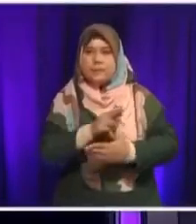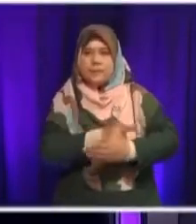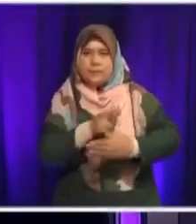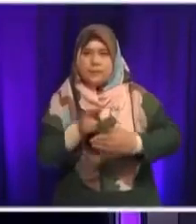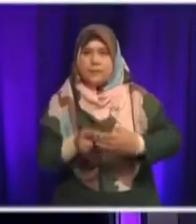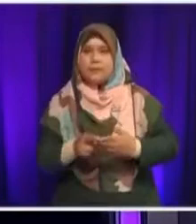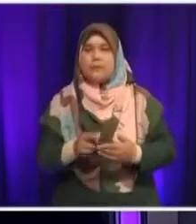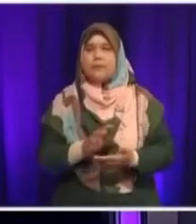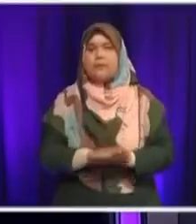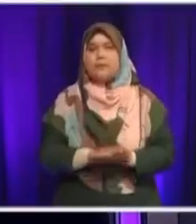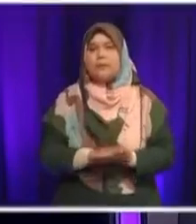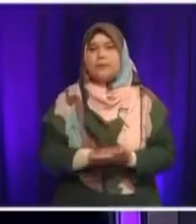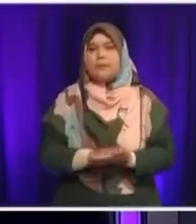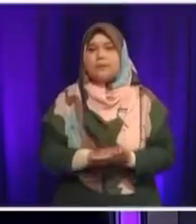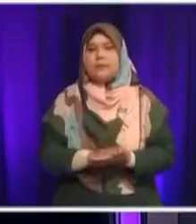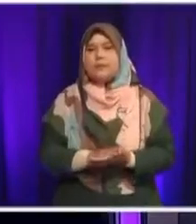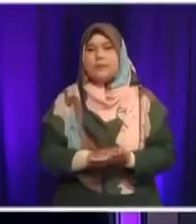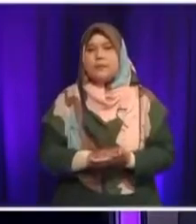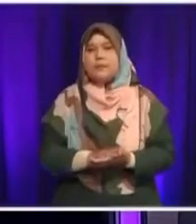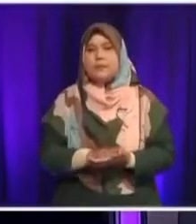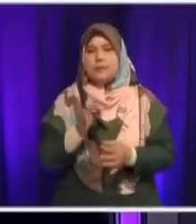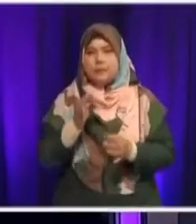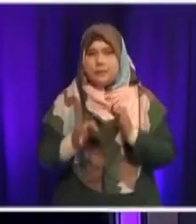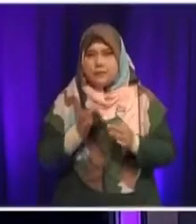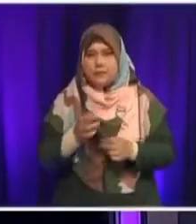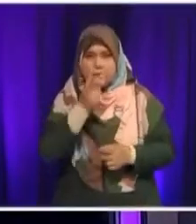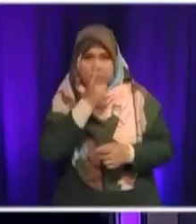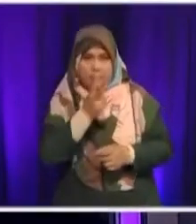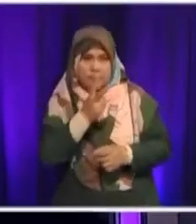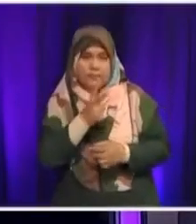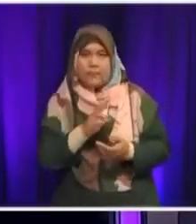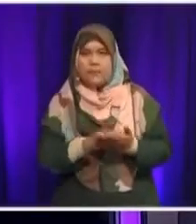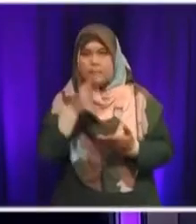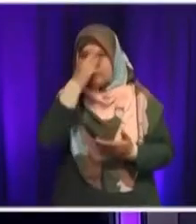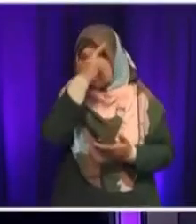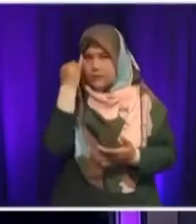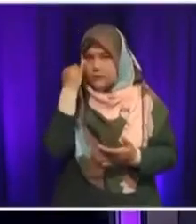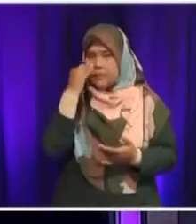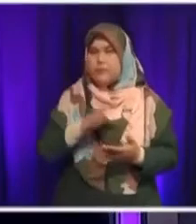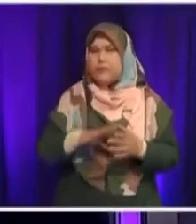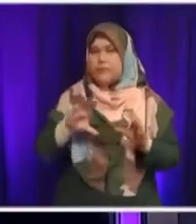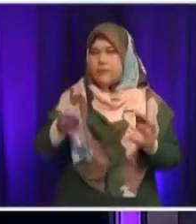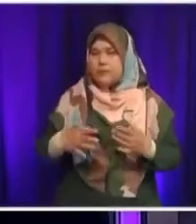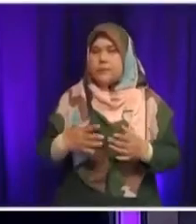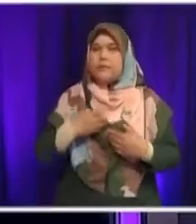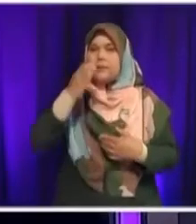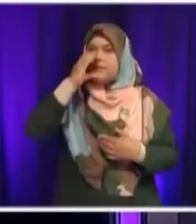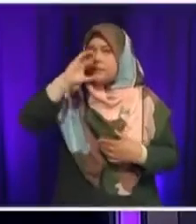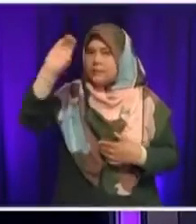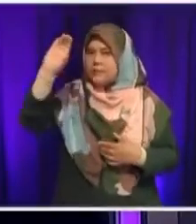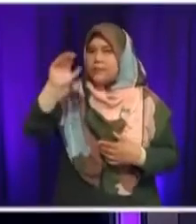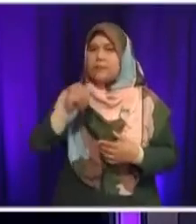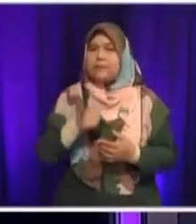yang saya bu dibuat event kalaulah saya perhatikan Ivan buat dari pada mulu sama abis tadi saya mau dibagi cemerlanglah